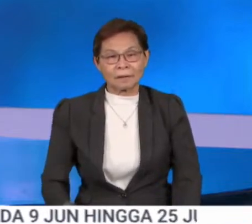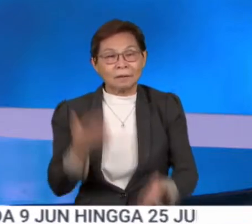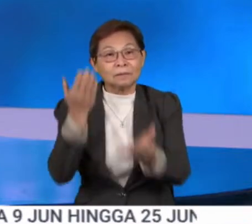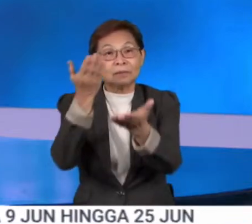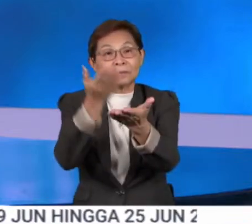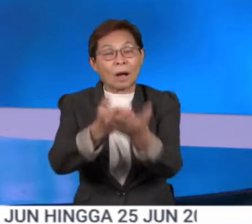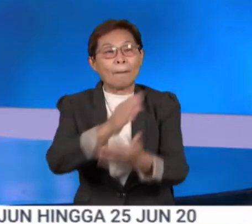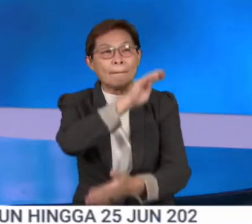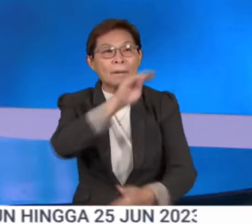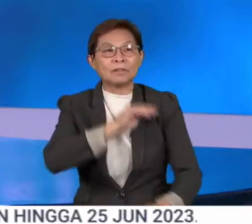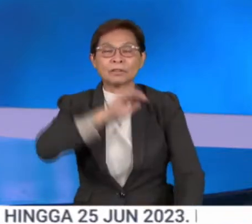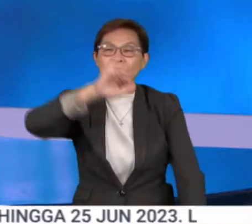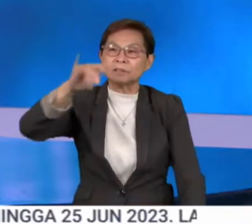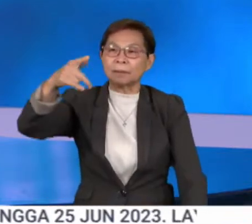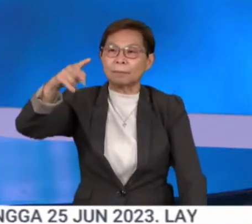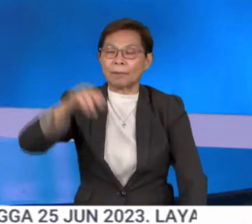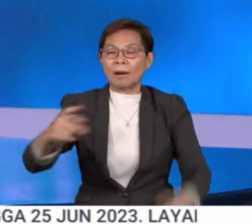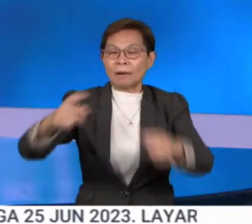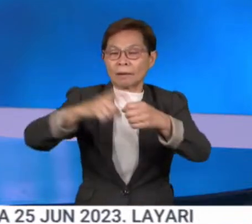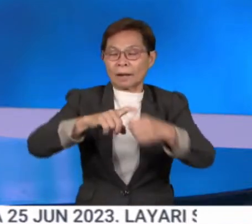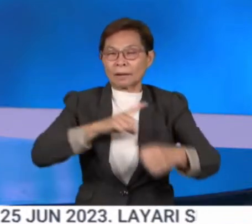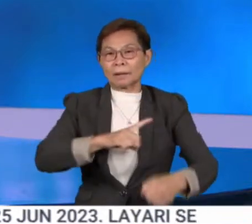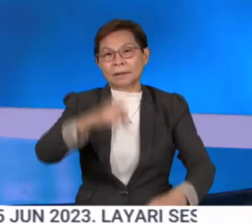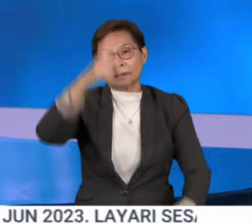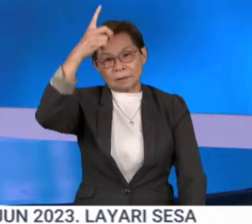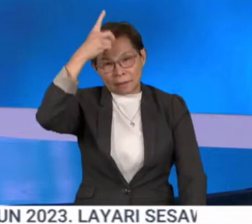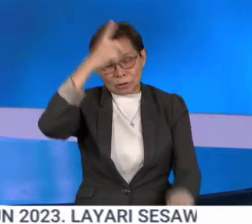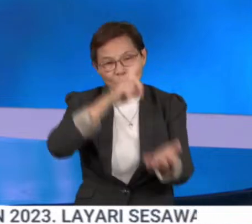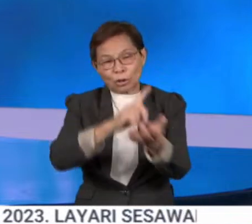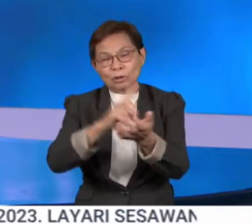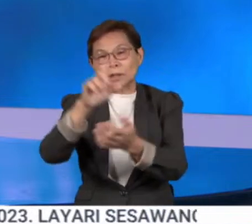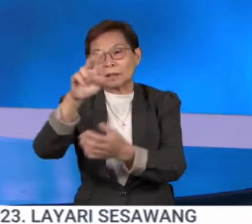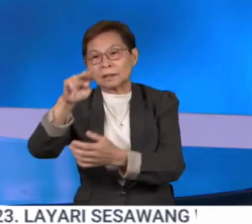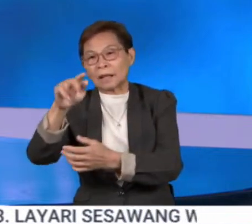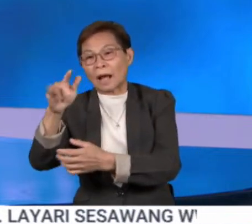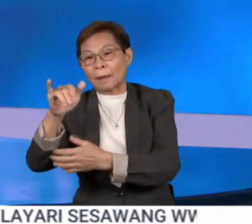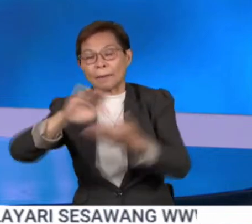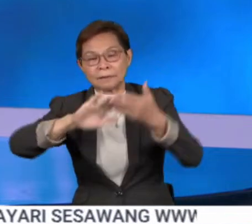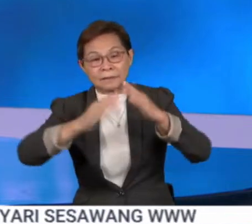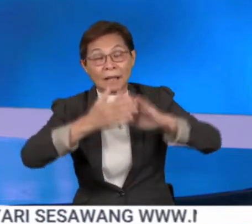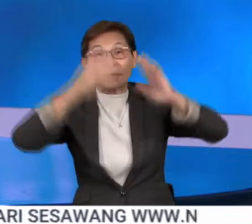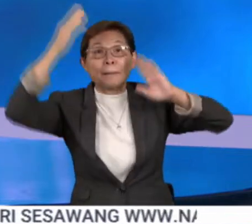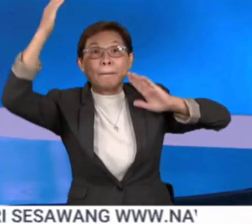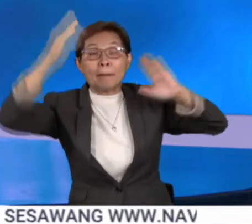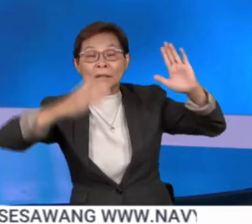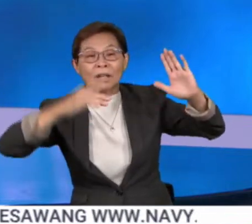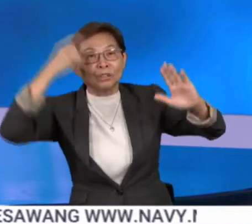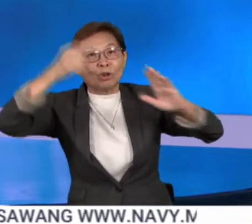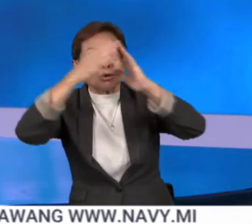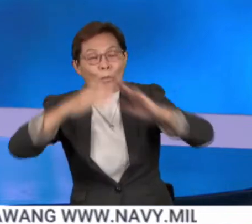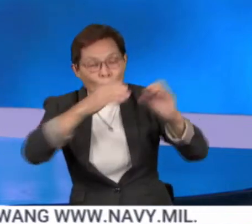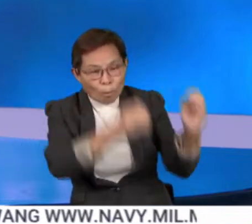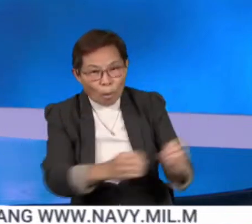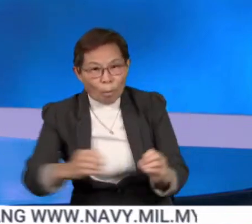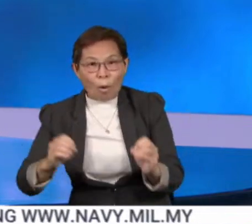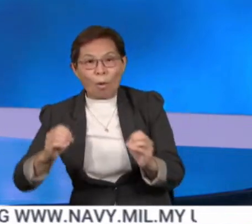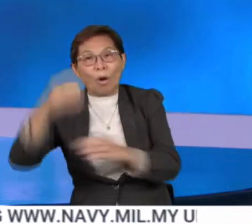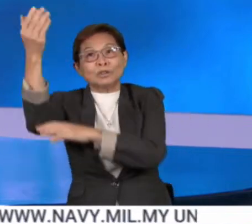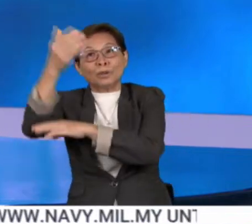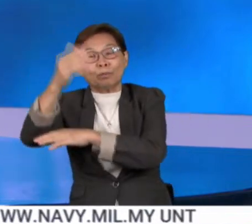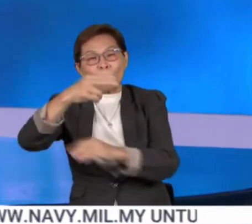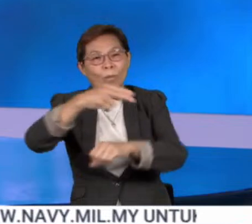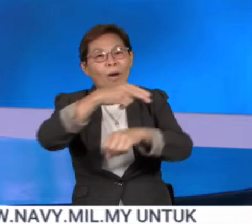Cadangan Menteri di Jabatan Perdana Menteri Hal Ehwal Agama, Dato' Dr. Muhammad Naim Mokhtar untuk menjadikan Malaysia sebagai tuan rumah penganjuran simposium